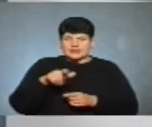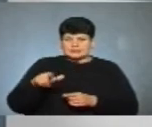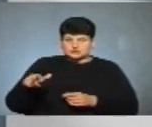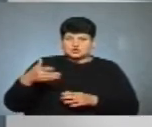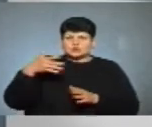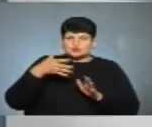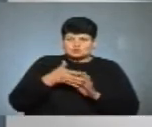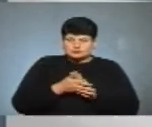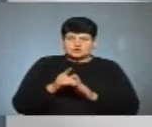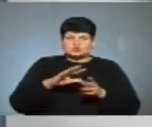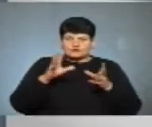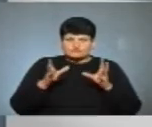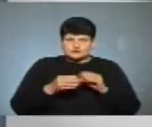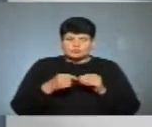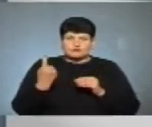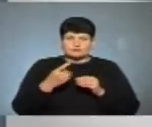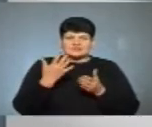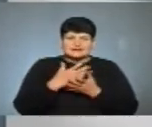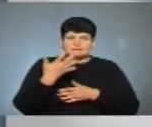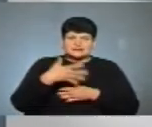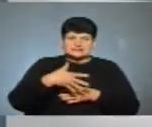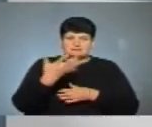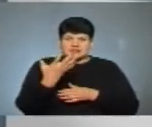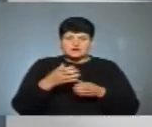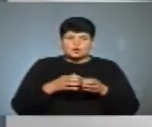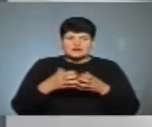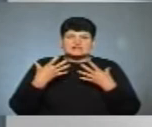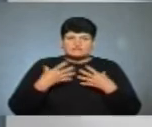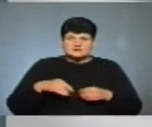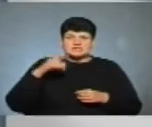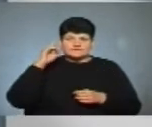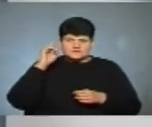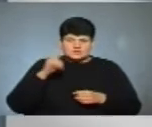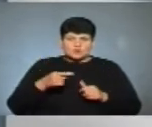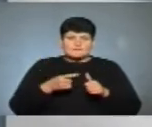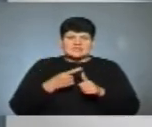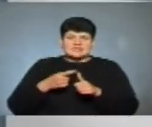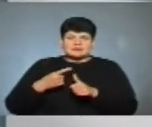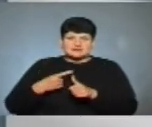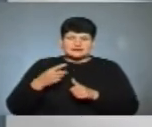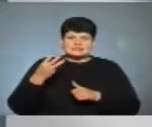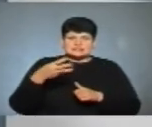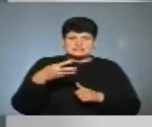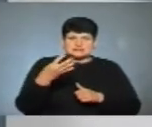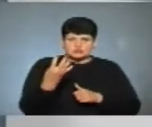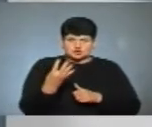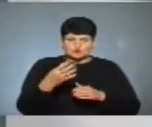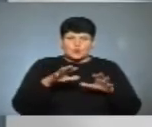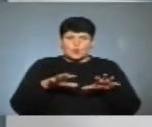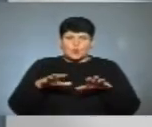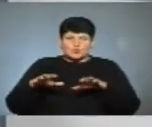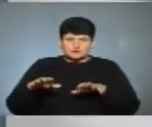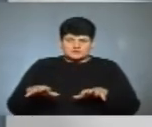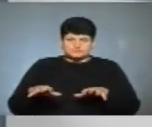цілому в області є 55 громад і вже відомі імена 34 голів,